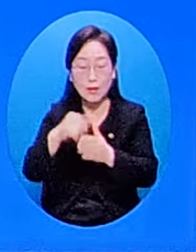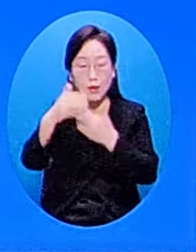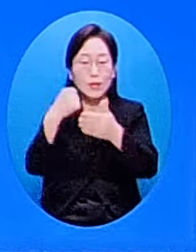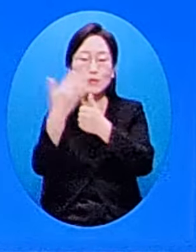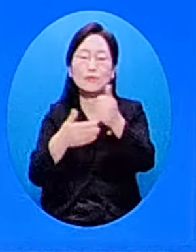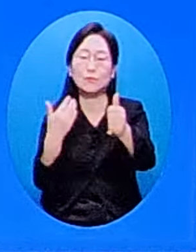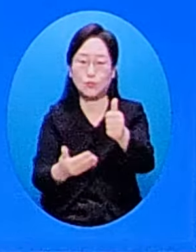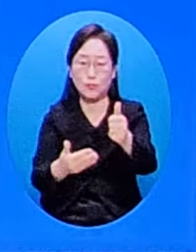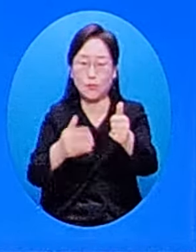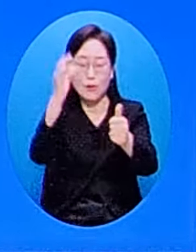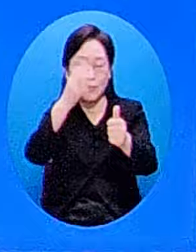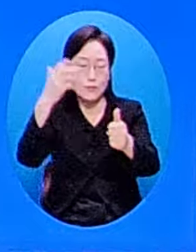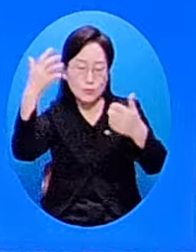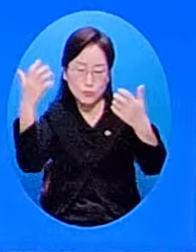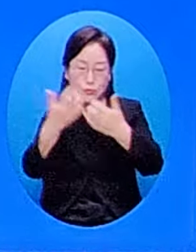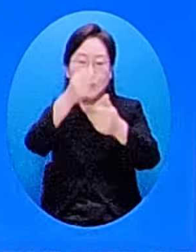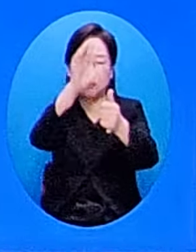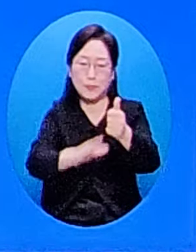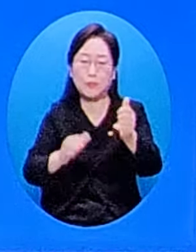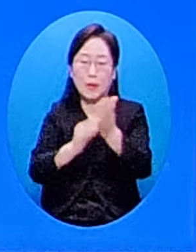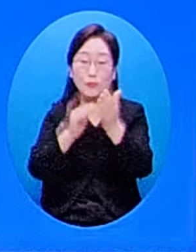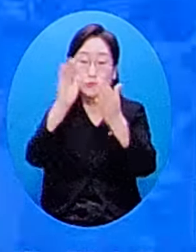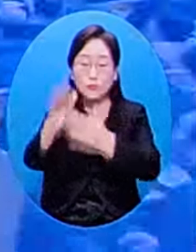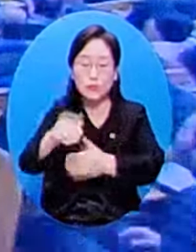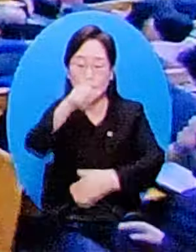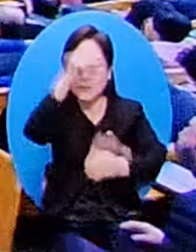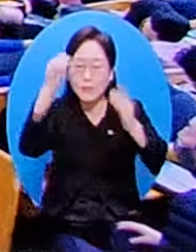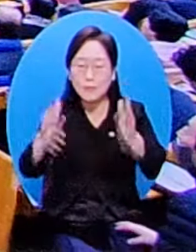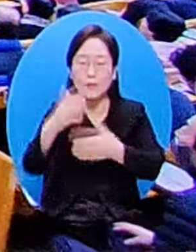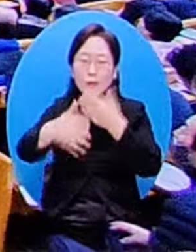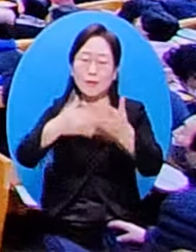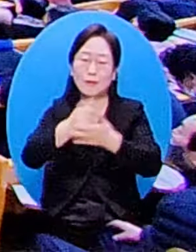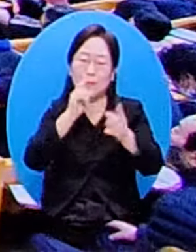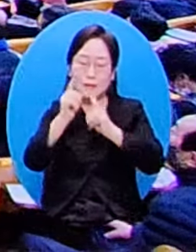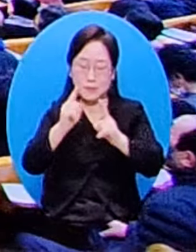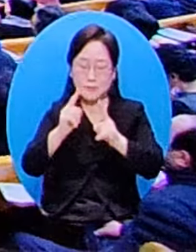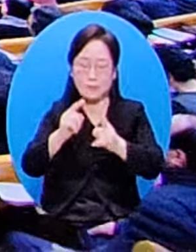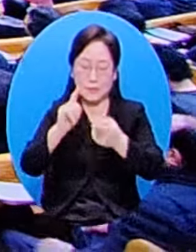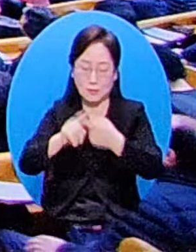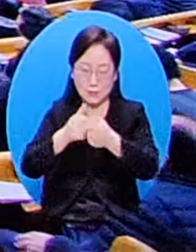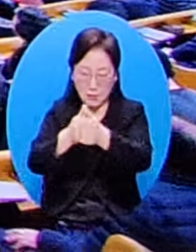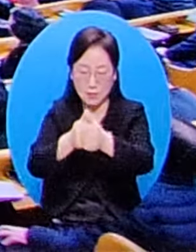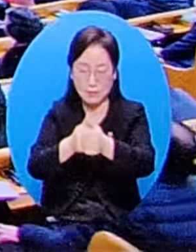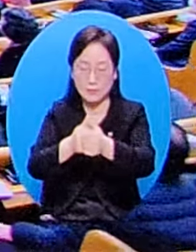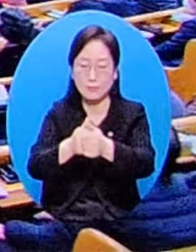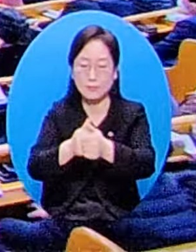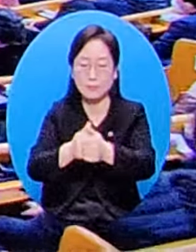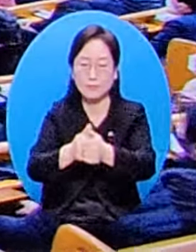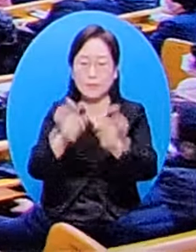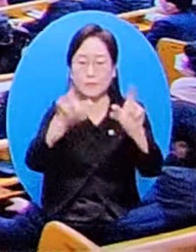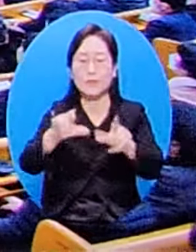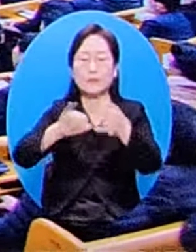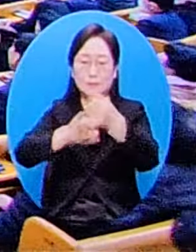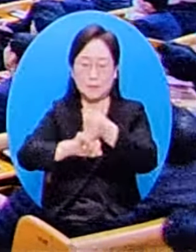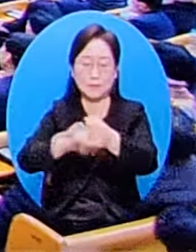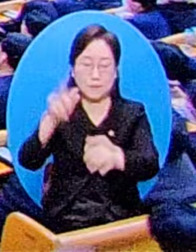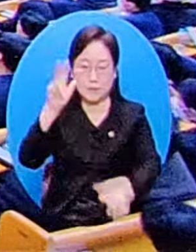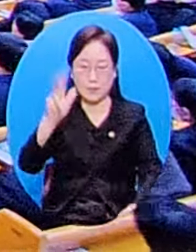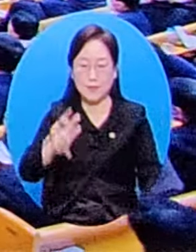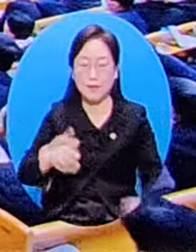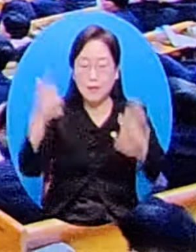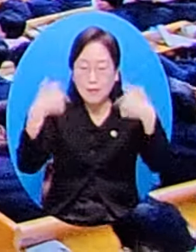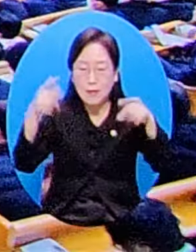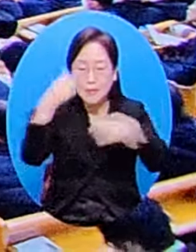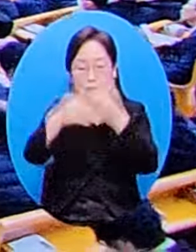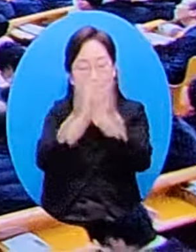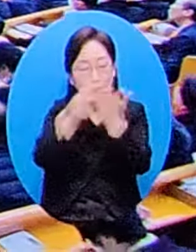나는 한평생 주의 뜻대로 살겠습니다. 그가 성경을 읽고 묵상하는 가운데 날마다 주님과 대화하며